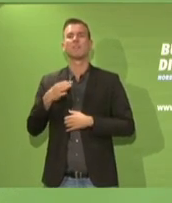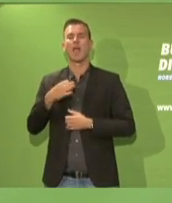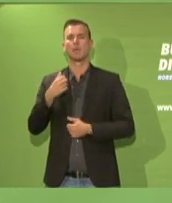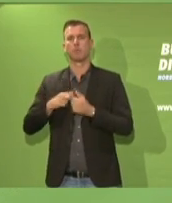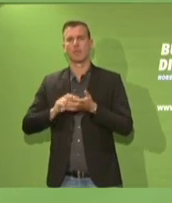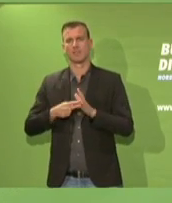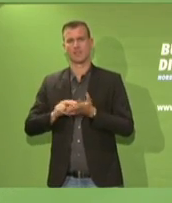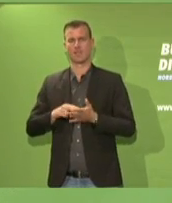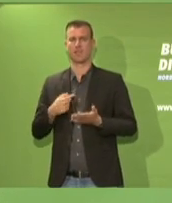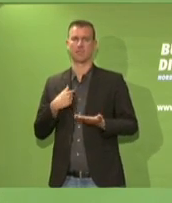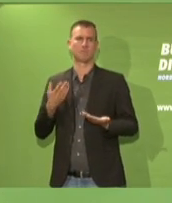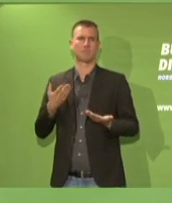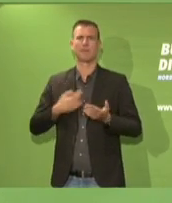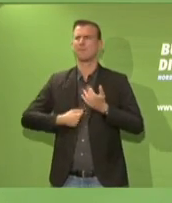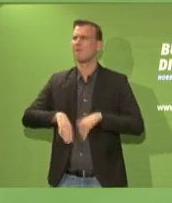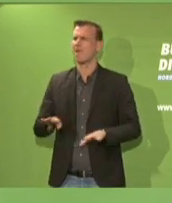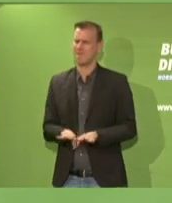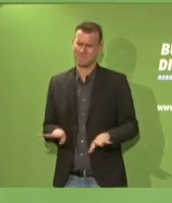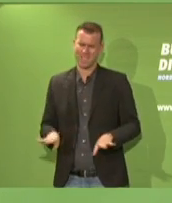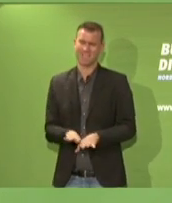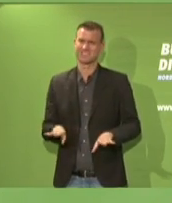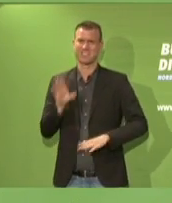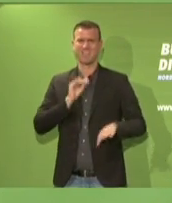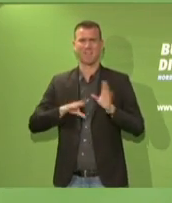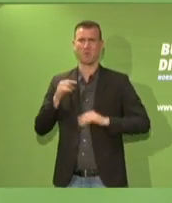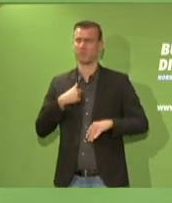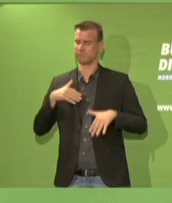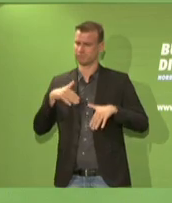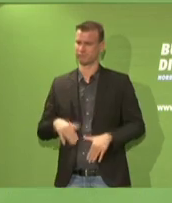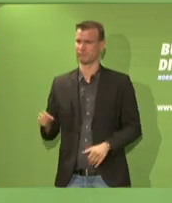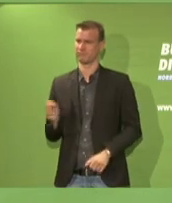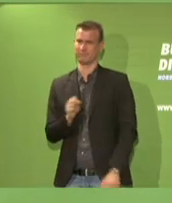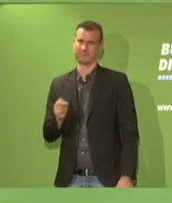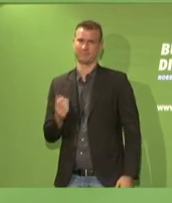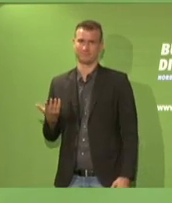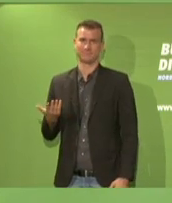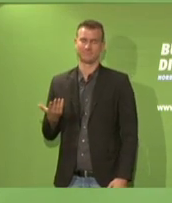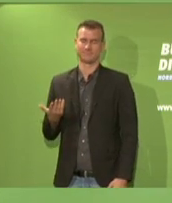Kommunalpolitikerin. Ich glaube, mehr Basiserfahrung kann man für den Job, um den ich mich bewerbe, nicht mitbringen.